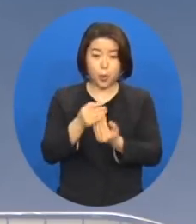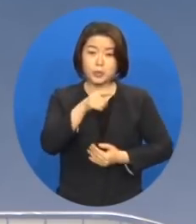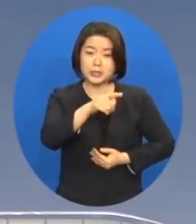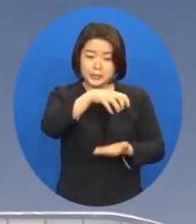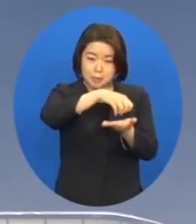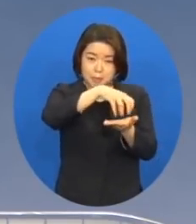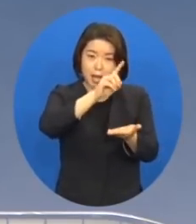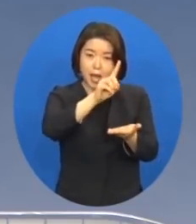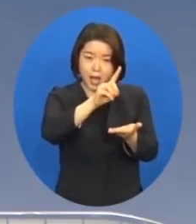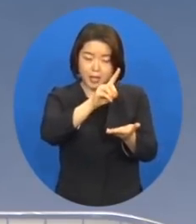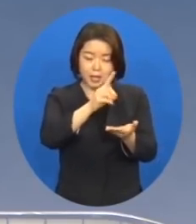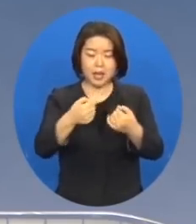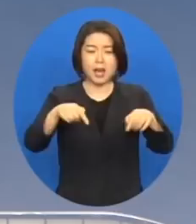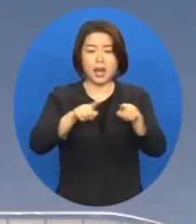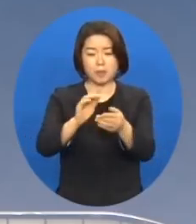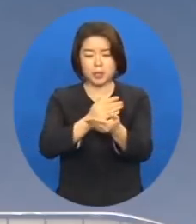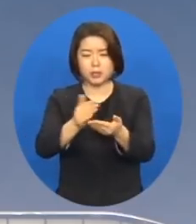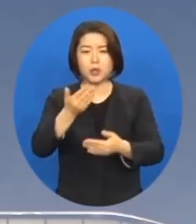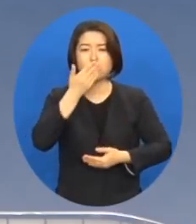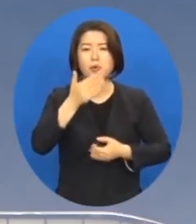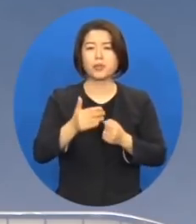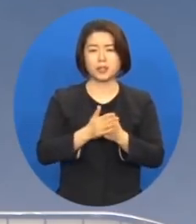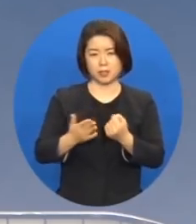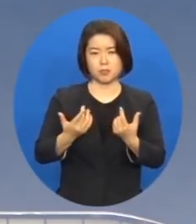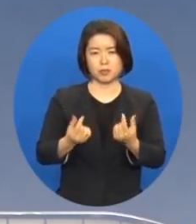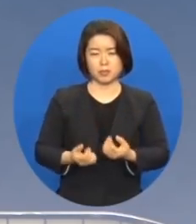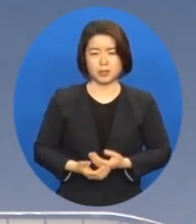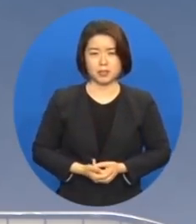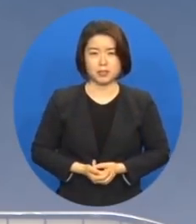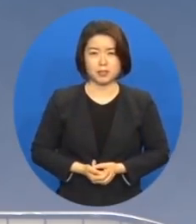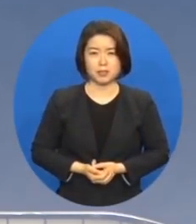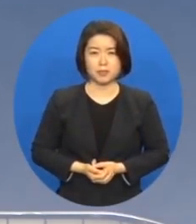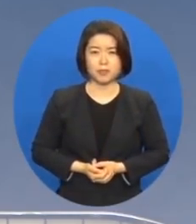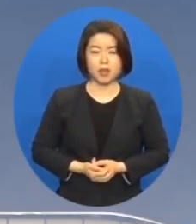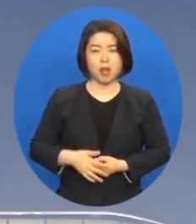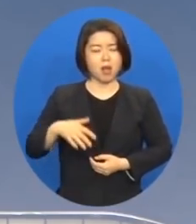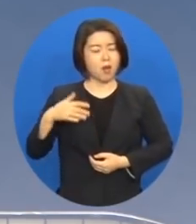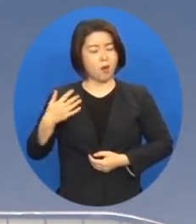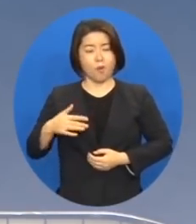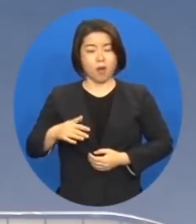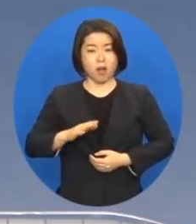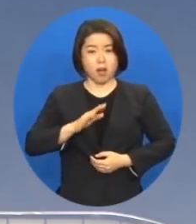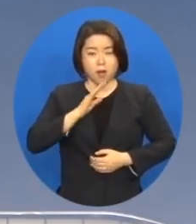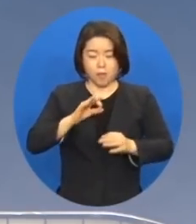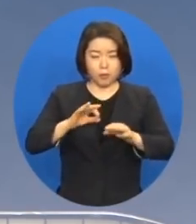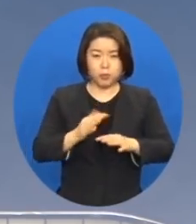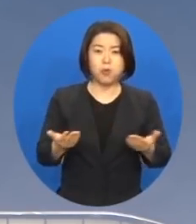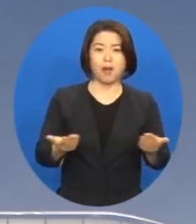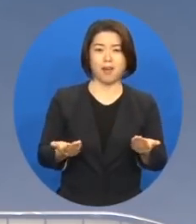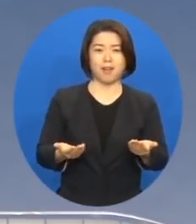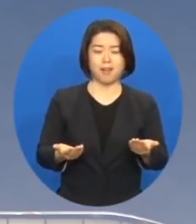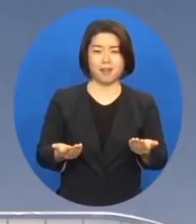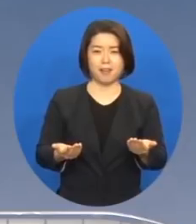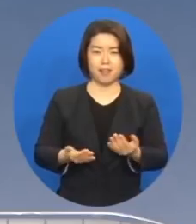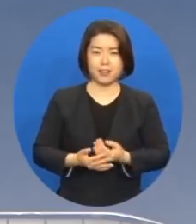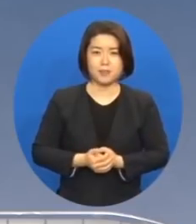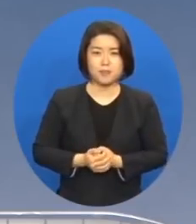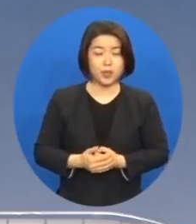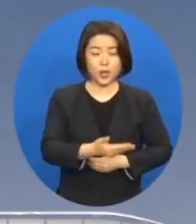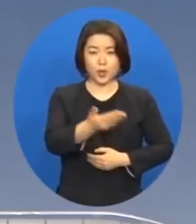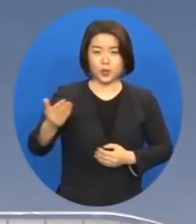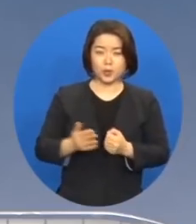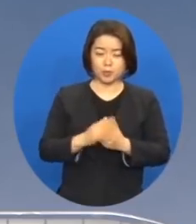덩이 빵을 함께 나누어 먹기 때문입니다. 와, 정말 너무너무 놀라운 일 아닙니까?